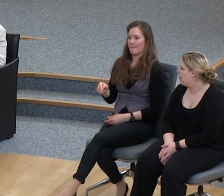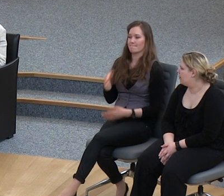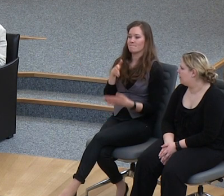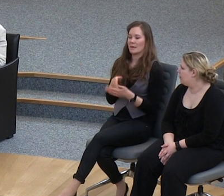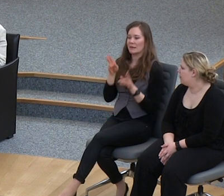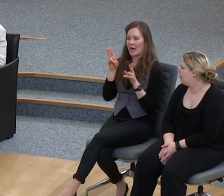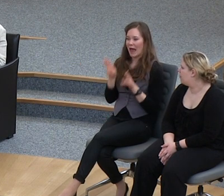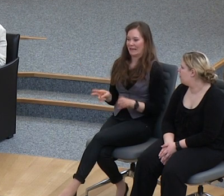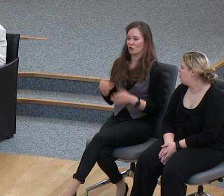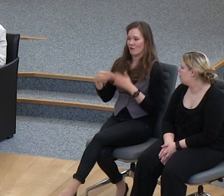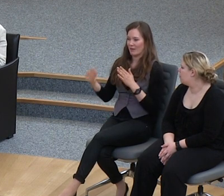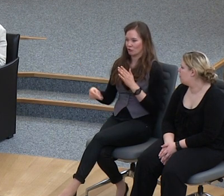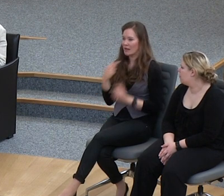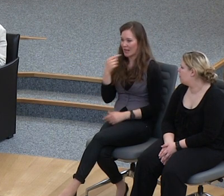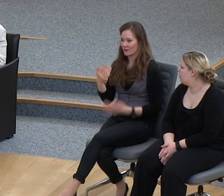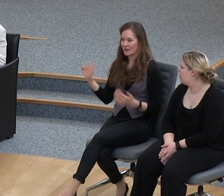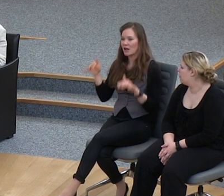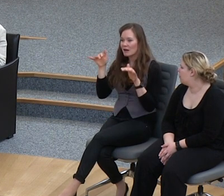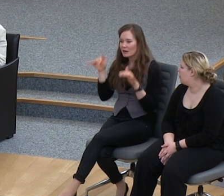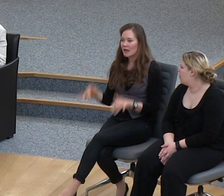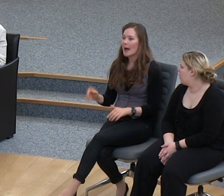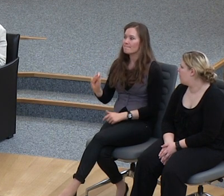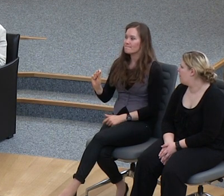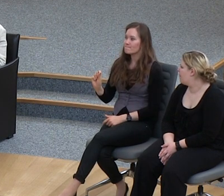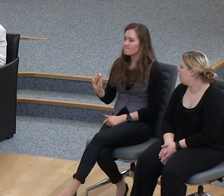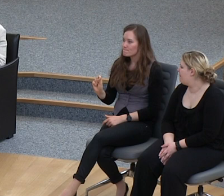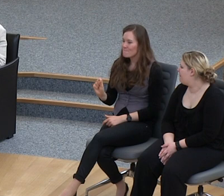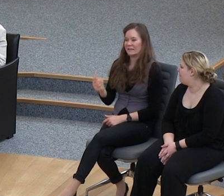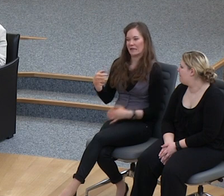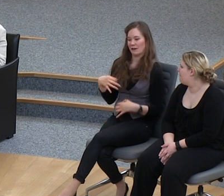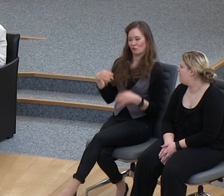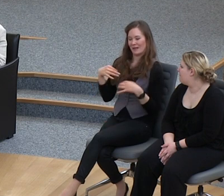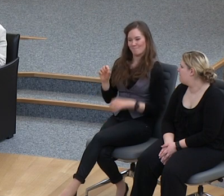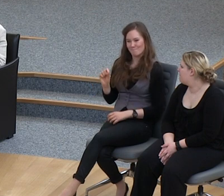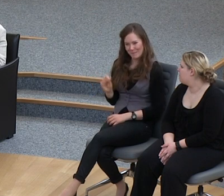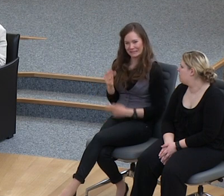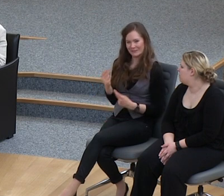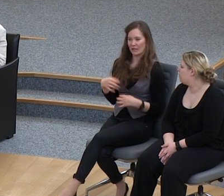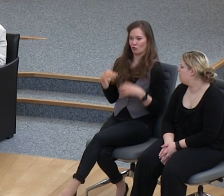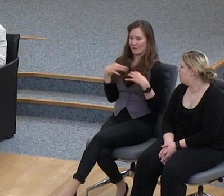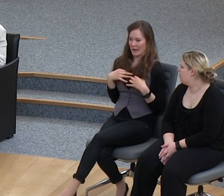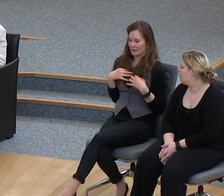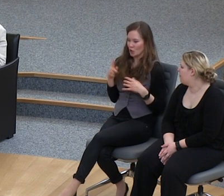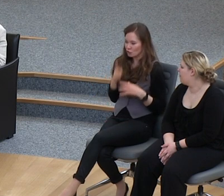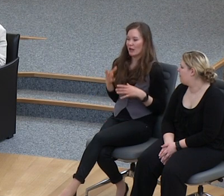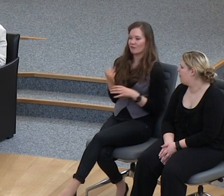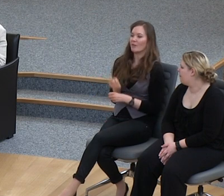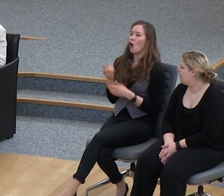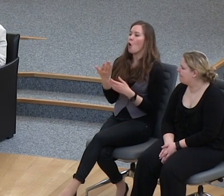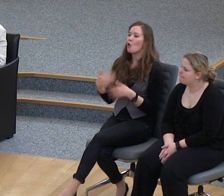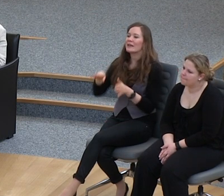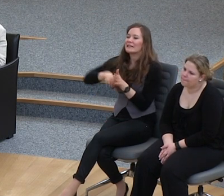UN-Behindertenrechtskonvention formuliert das Recht auf das erreichbare Höchstmaß an Gesundheit ohne Diskriminierung.